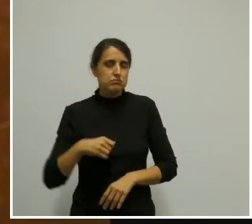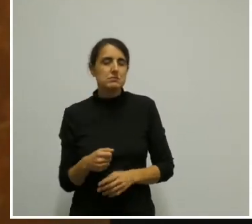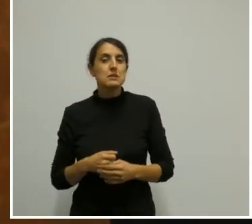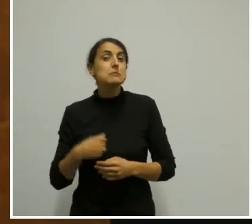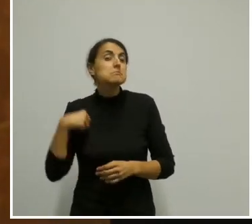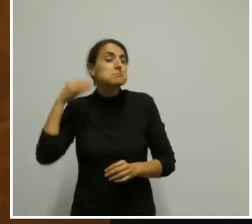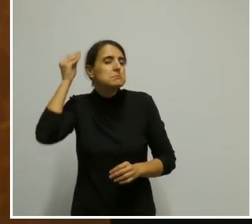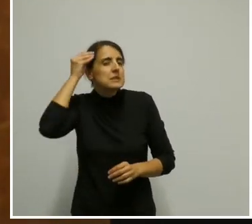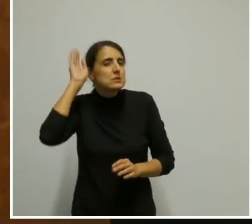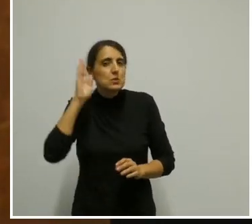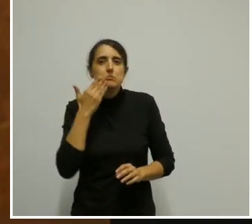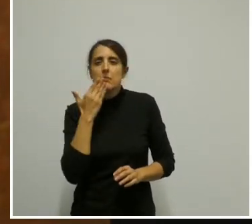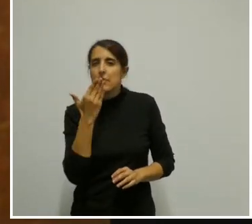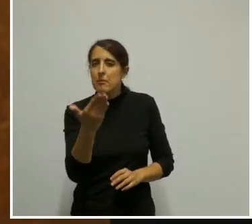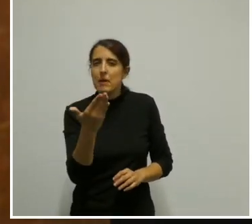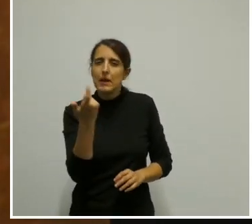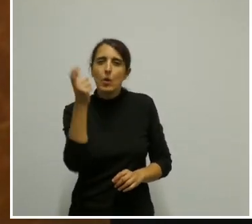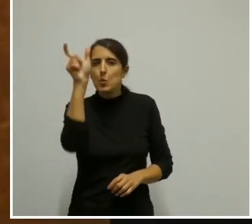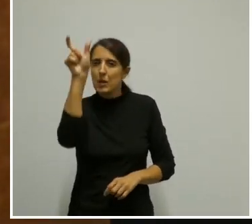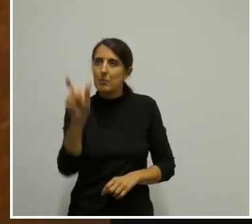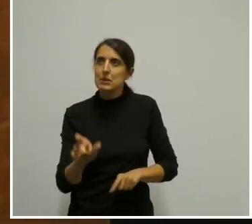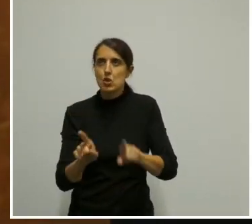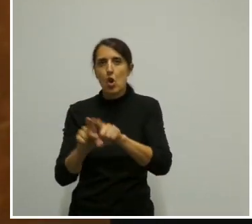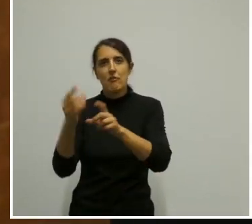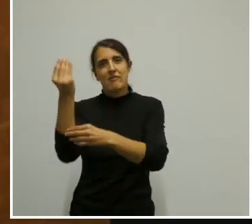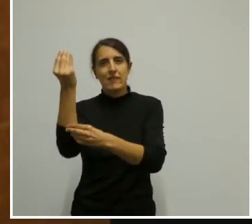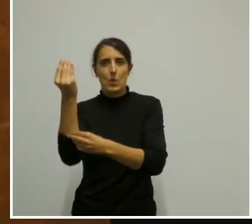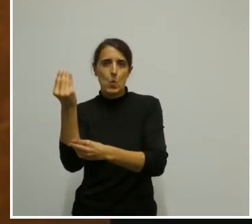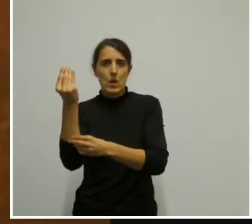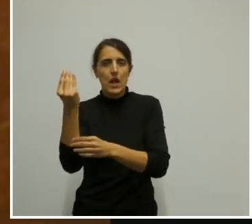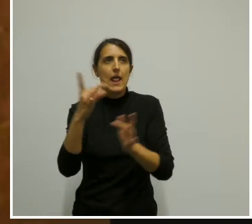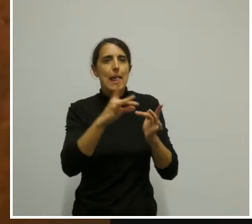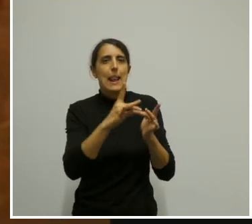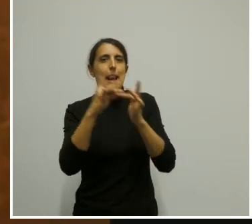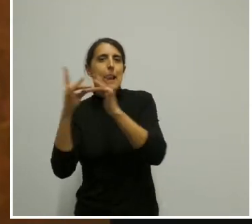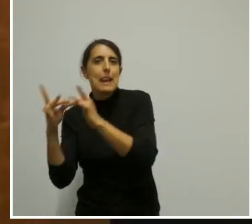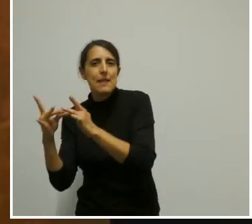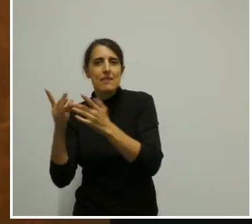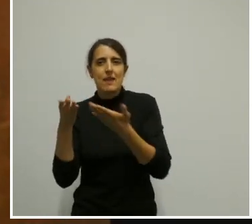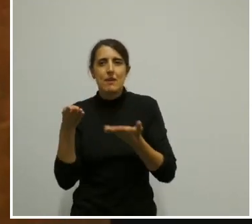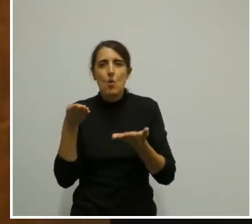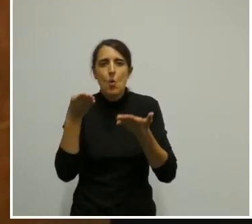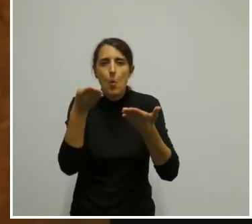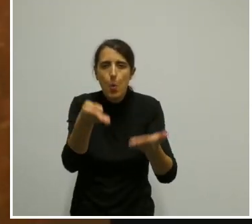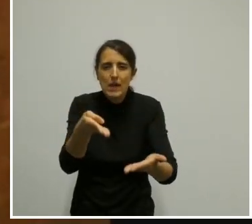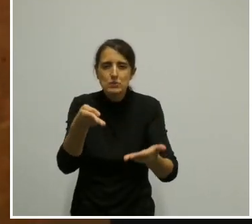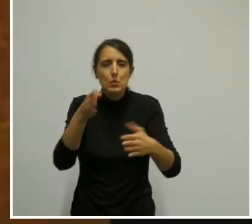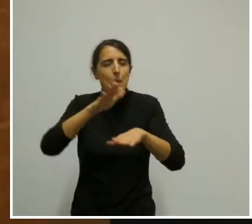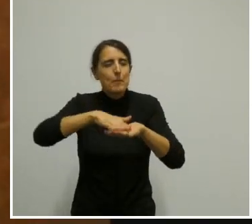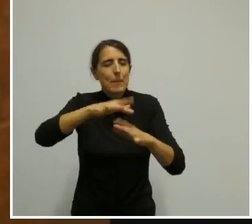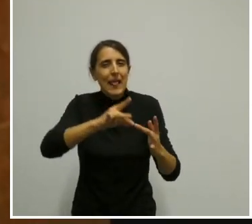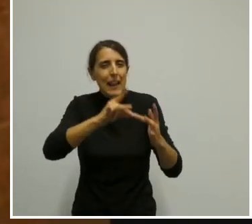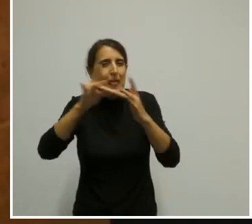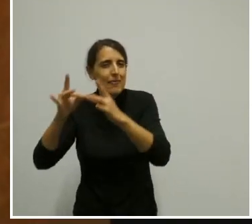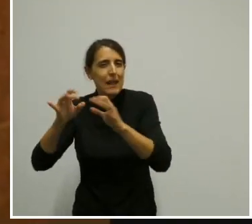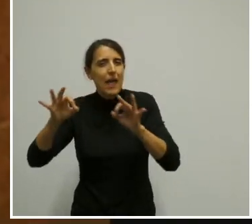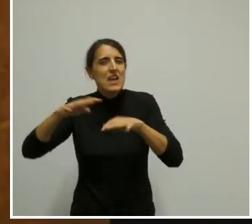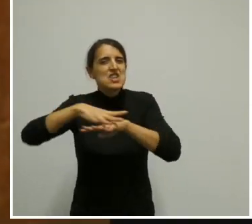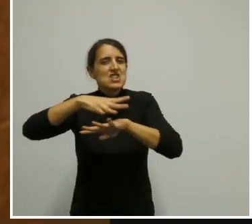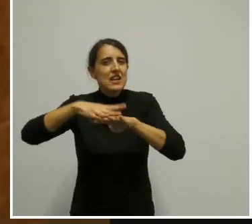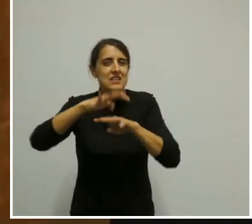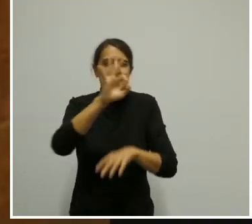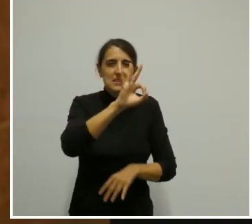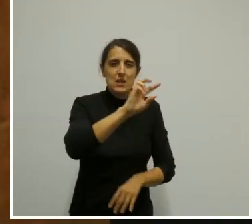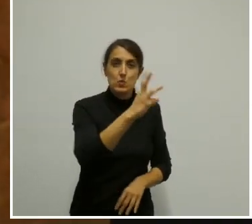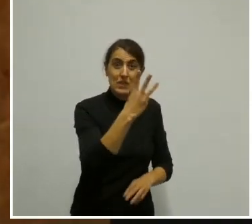va demanar la figura d'algú que pogués liderar o ajudar a liderar i a portar la xarxa 03